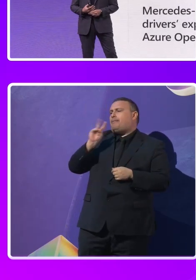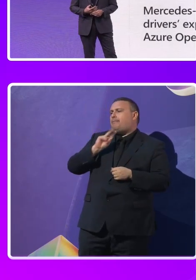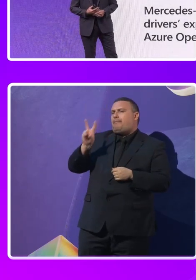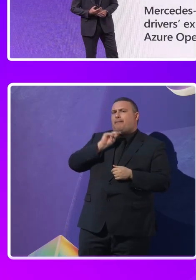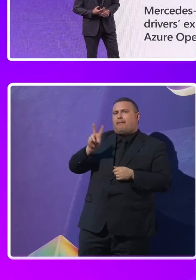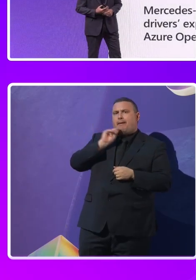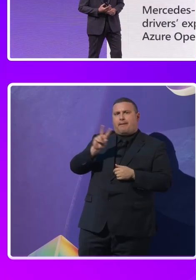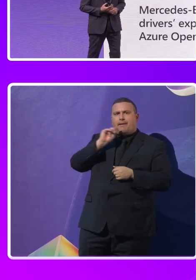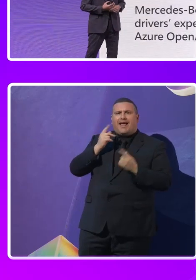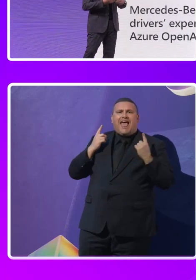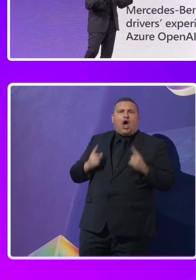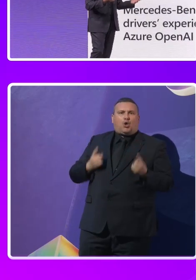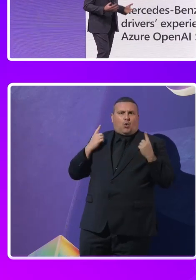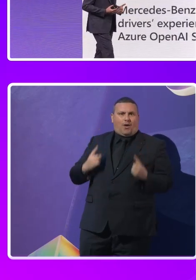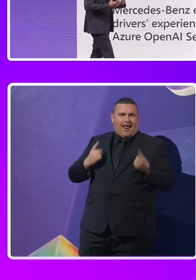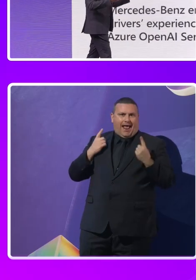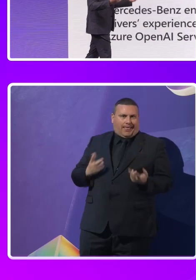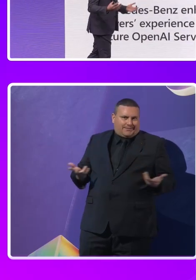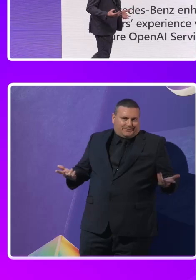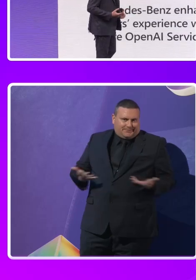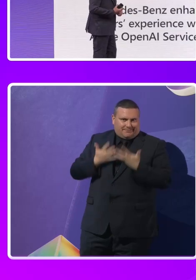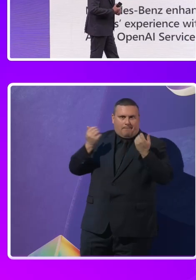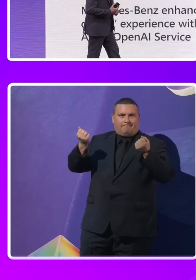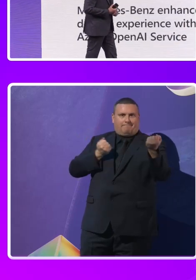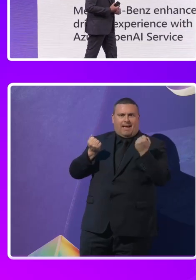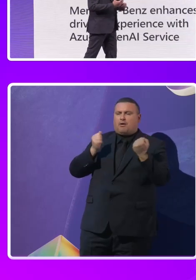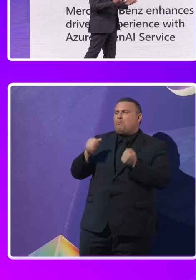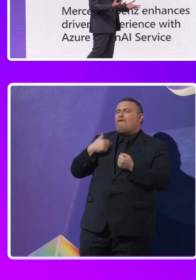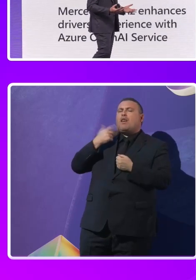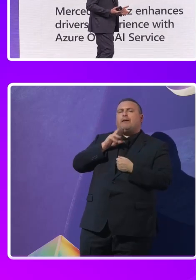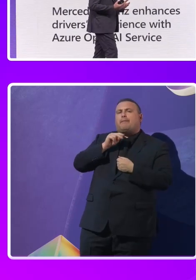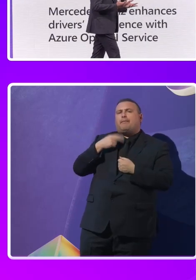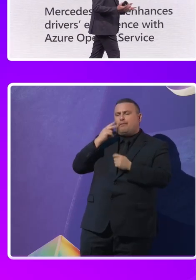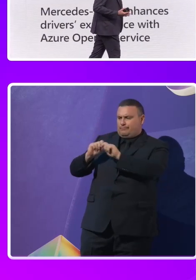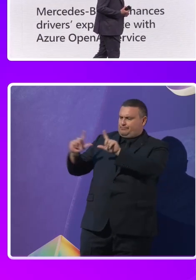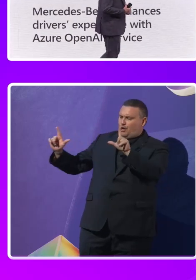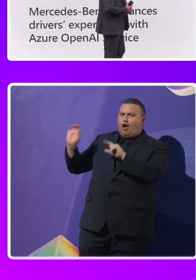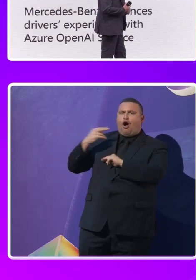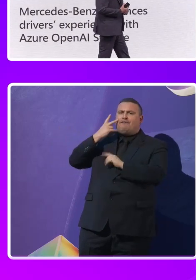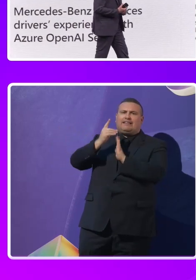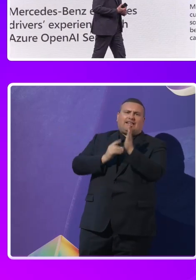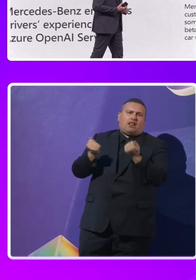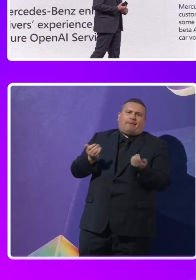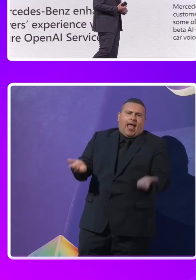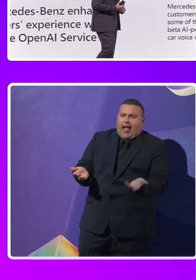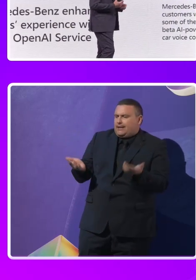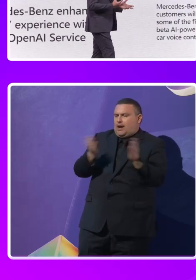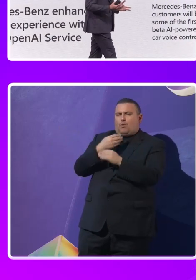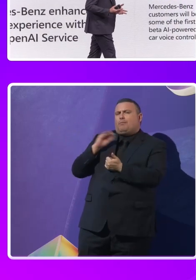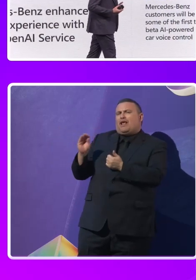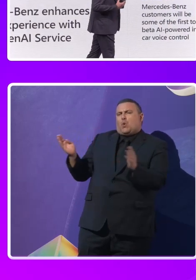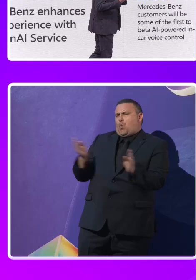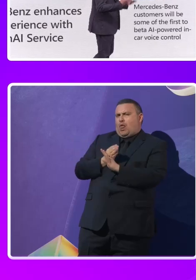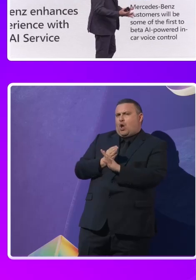semplice per visualizzare piuttosto che impostare i dati classici di un veicolo